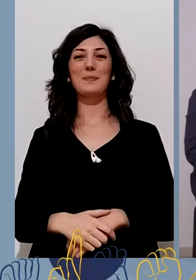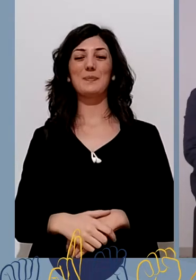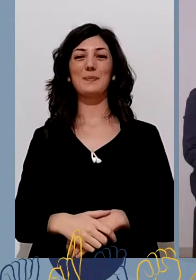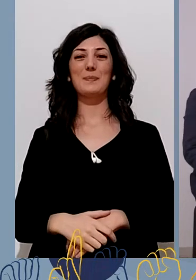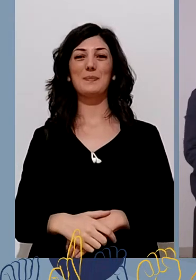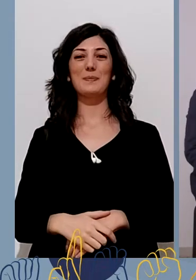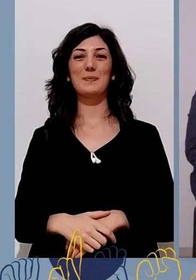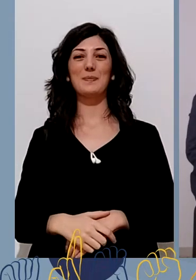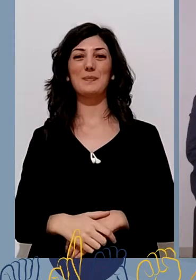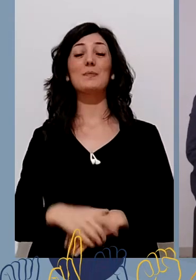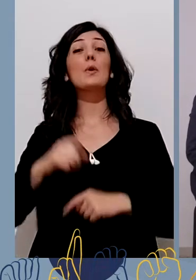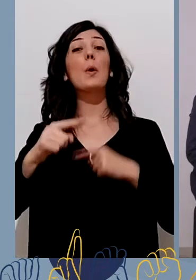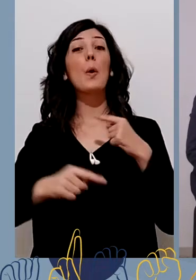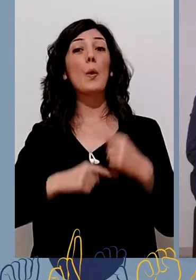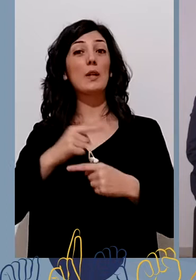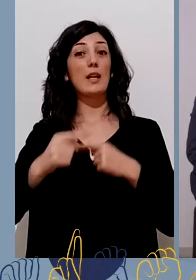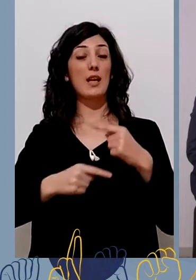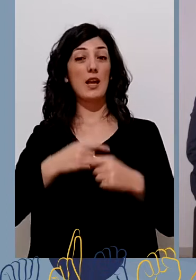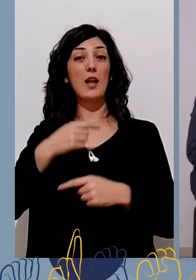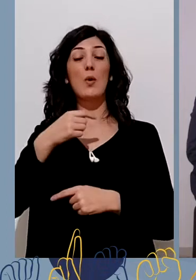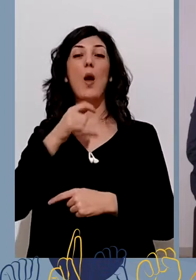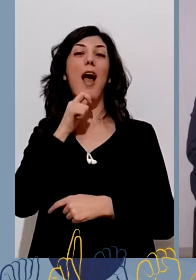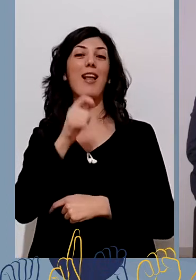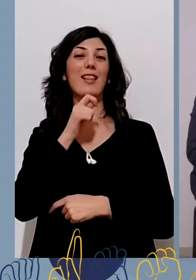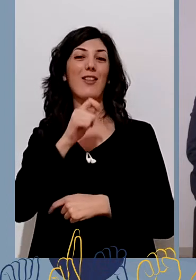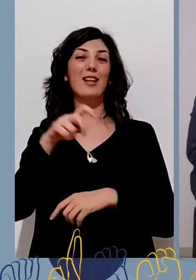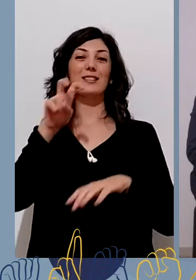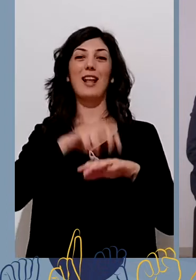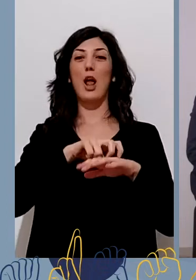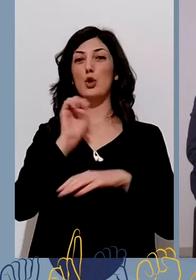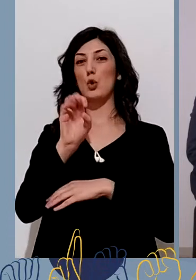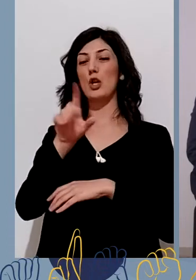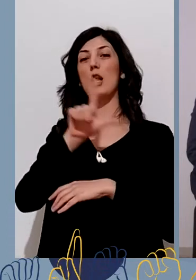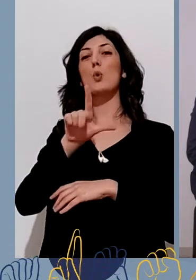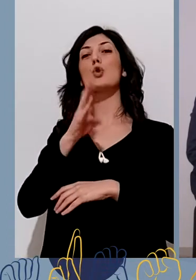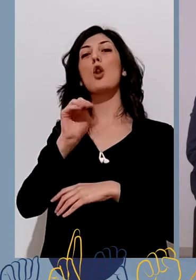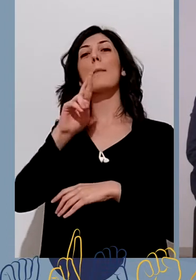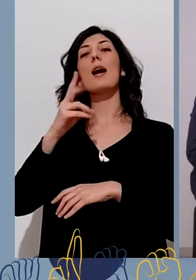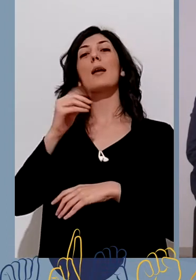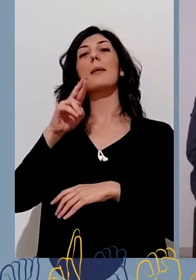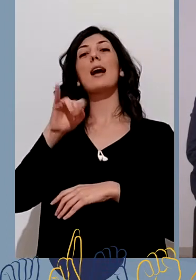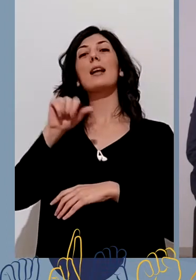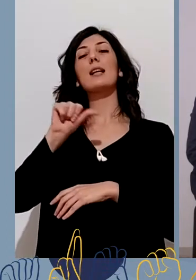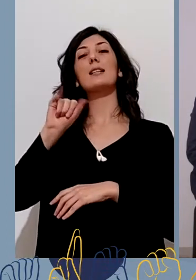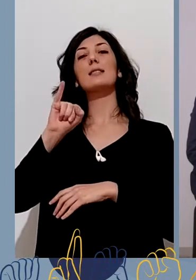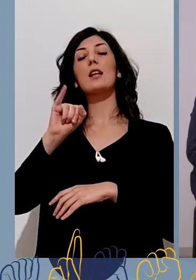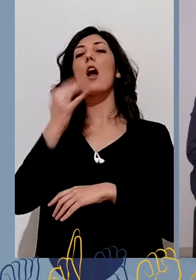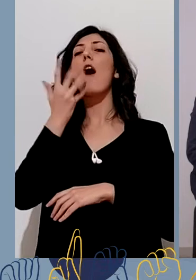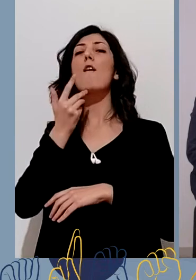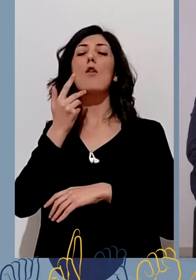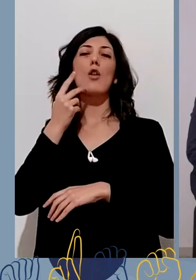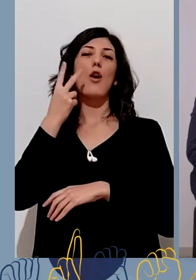con l'intervista al dottor, al docente appunto Luciano Barbarisi, vi volevo ricordare che ci sarà un vero e proprio scoop alla